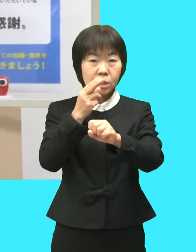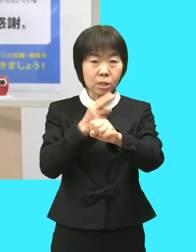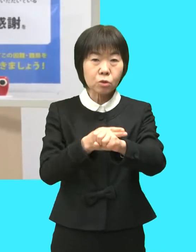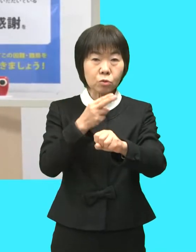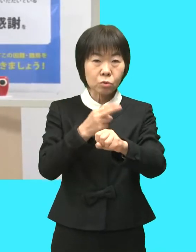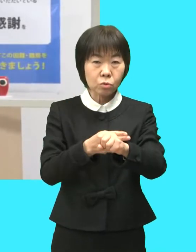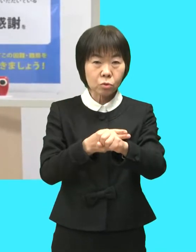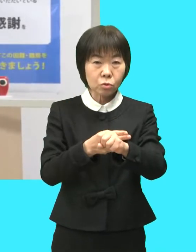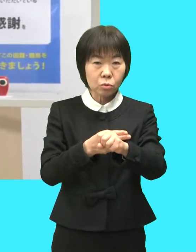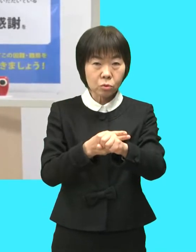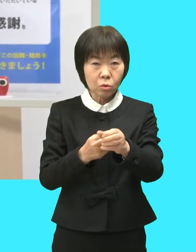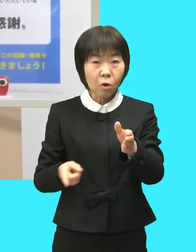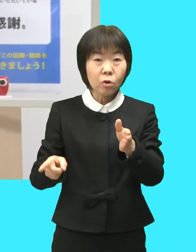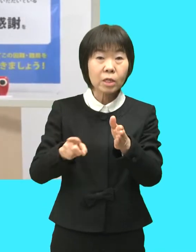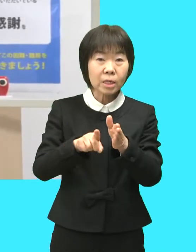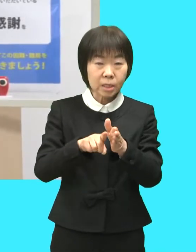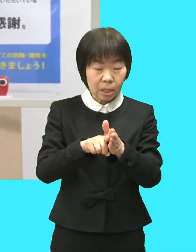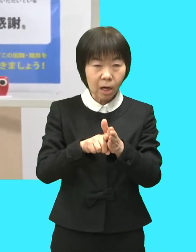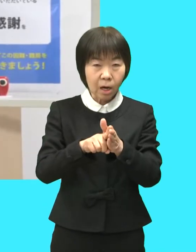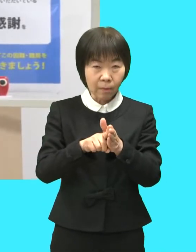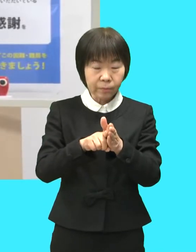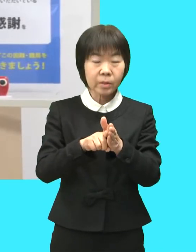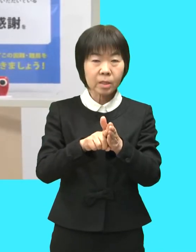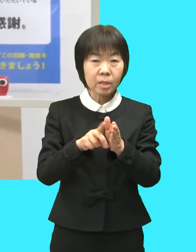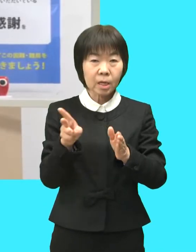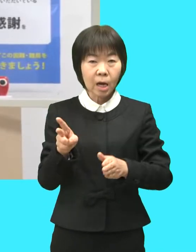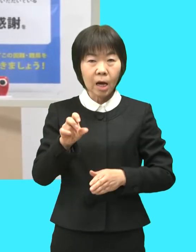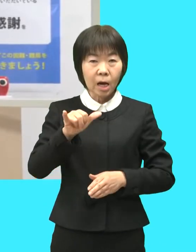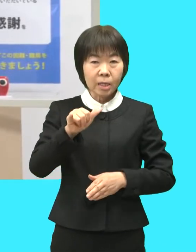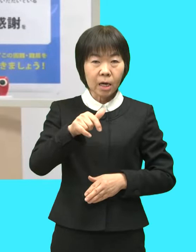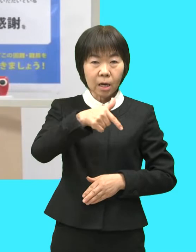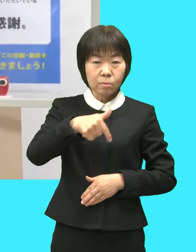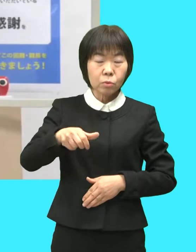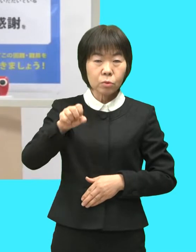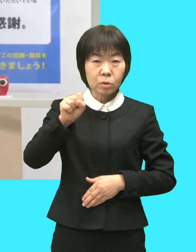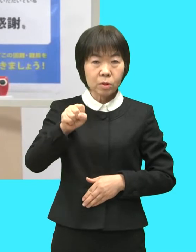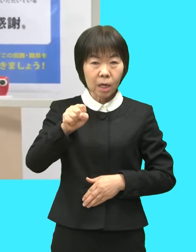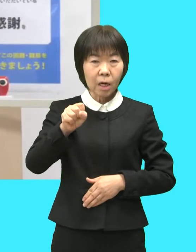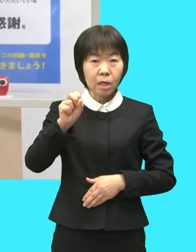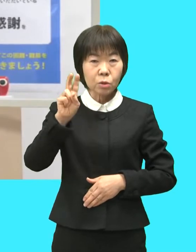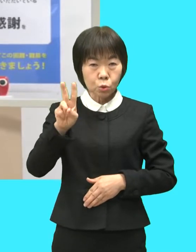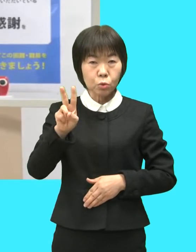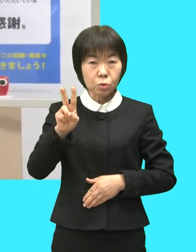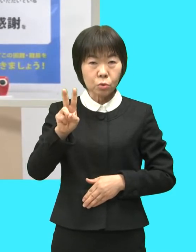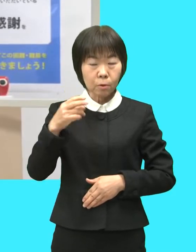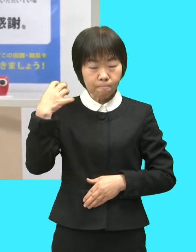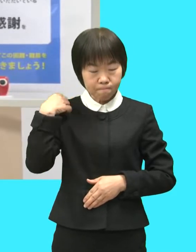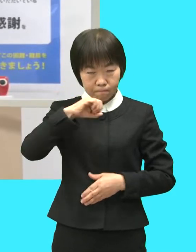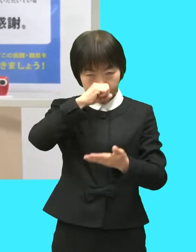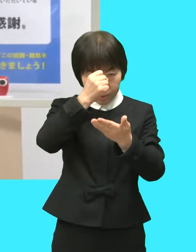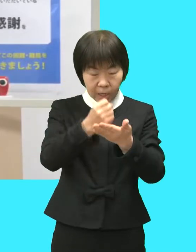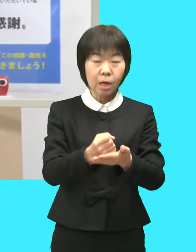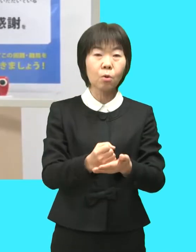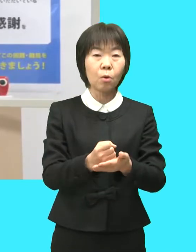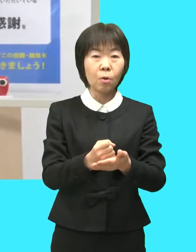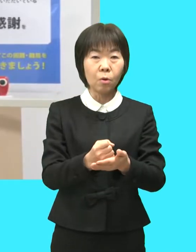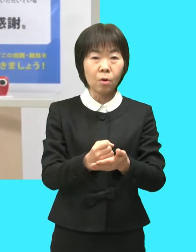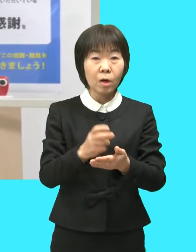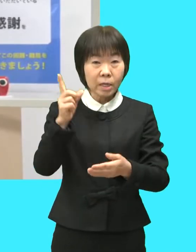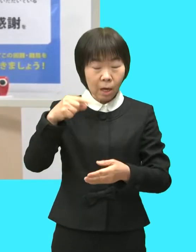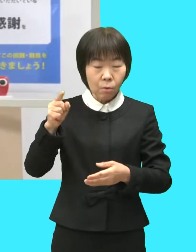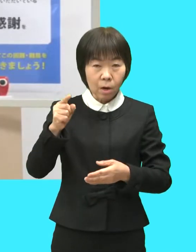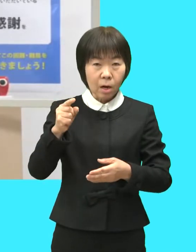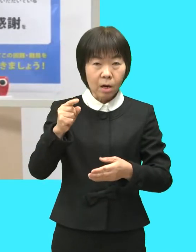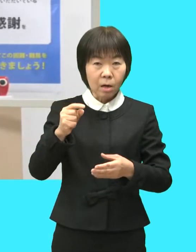を搭載した小惑星探査機はやぶさ2のミッション成功など、本県